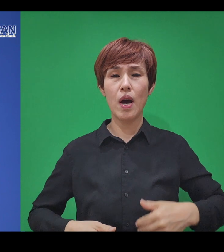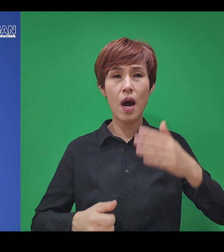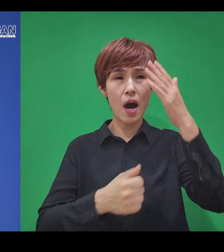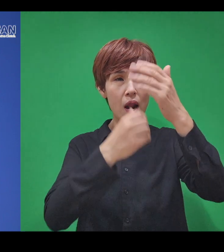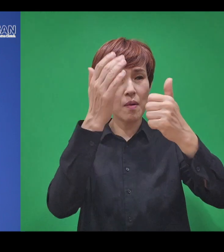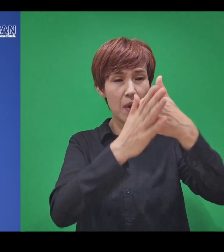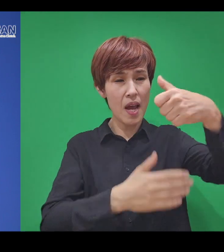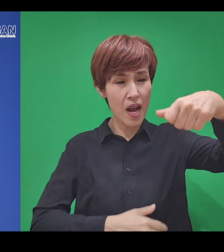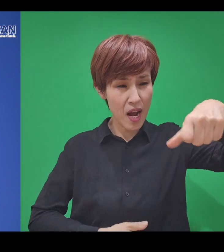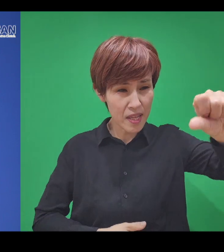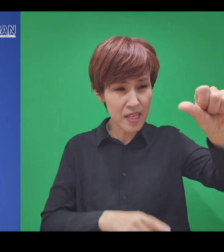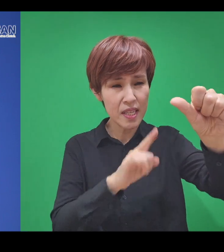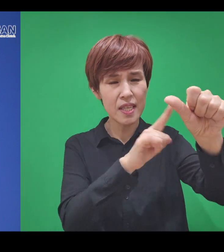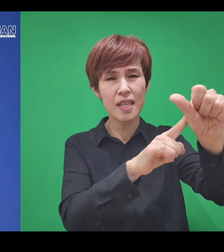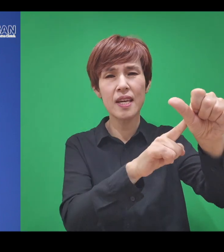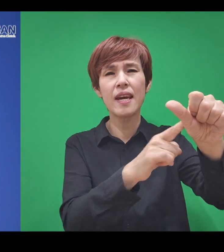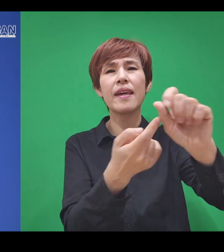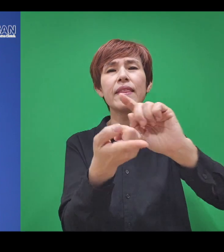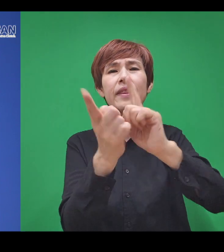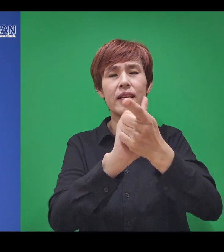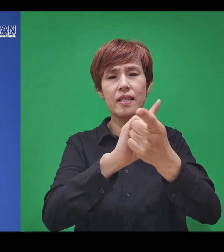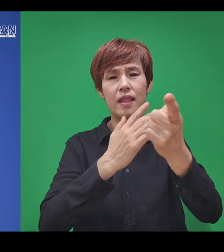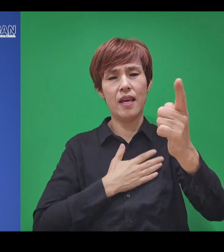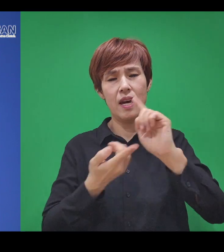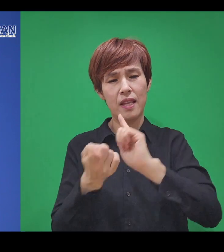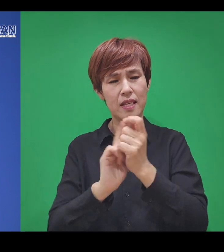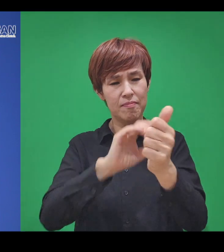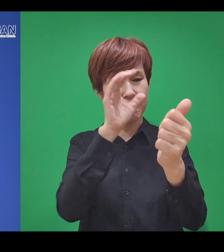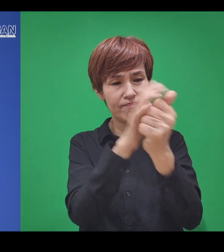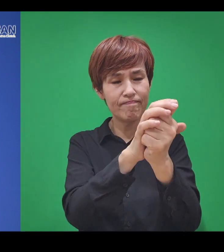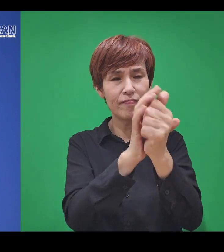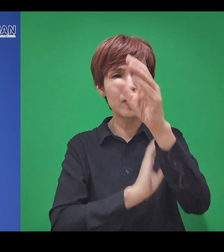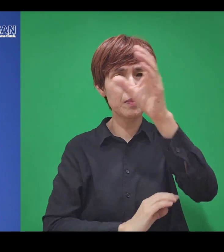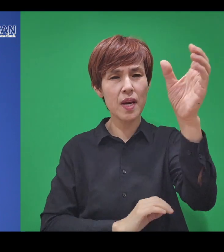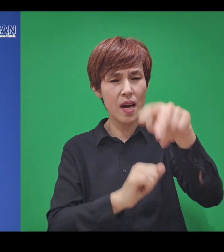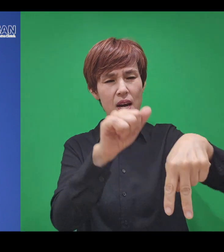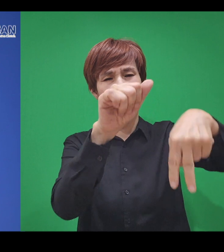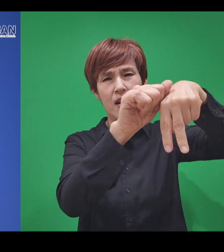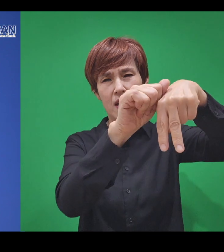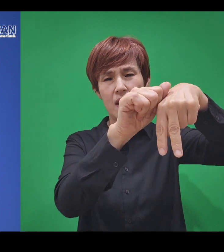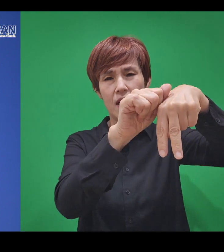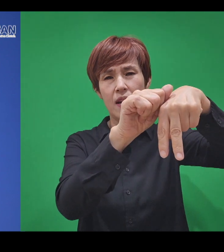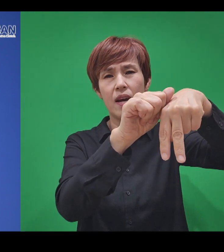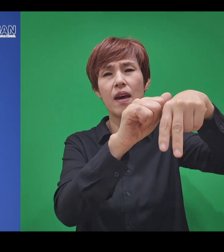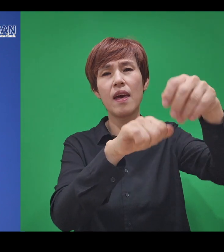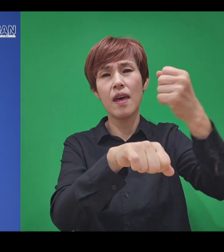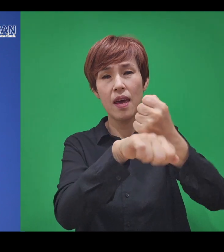십자가에 매달려서 나를 향하는 그 저주를 가져가 버리시려고,